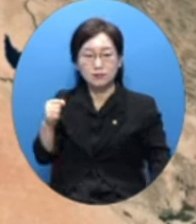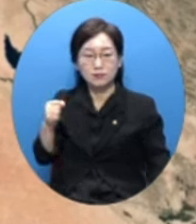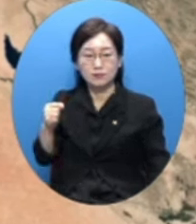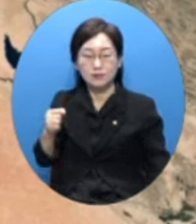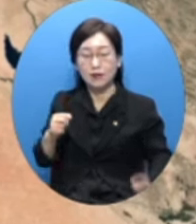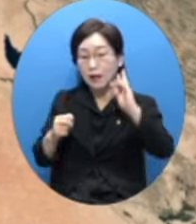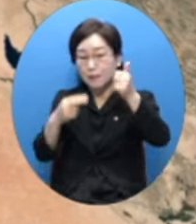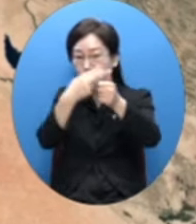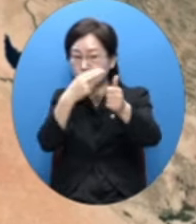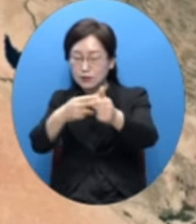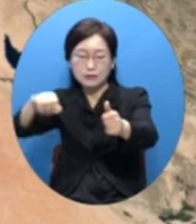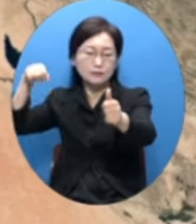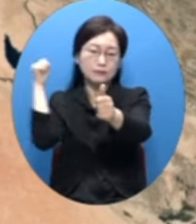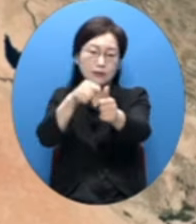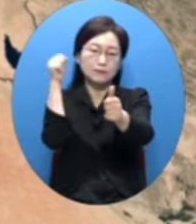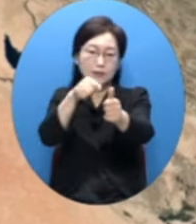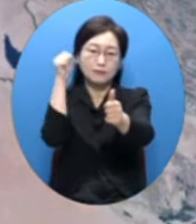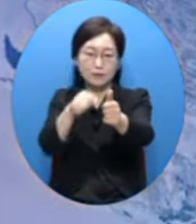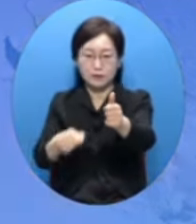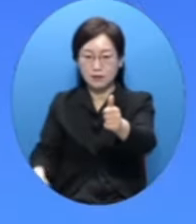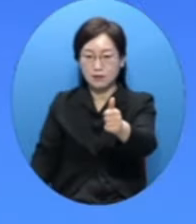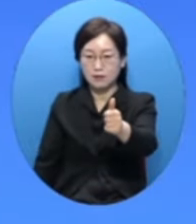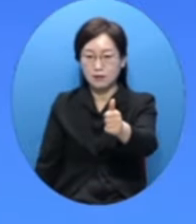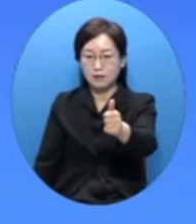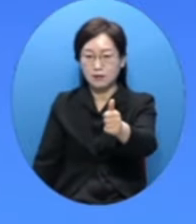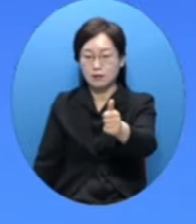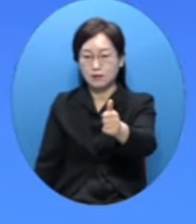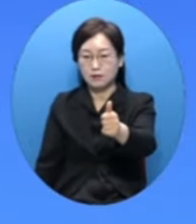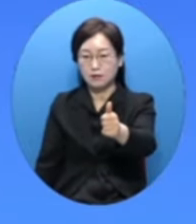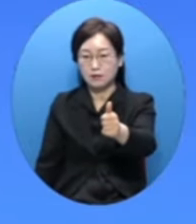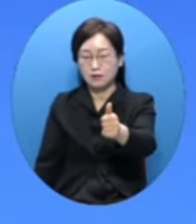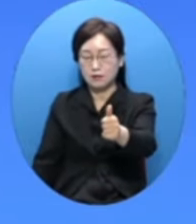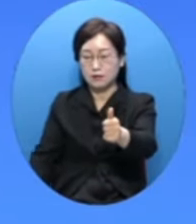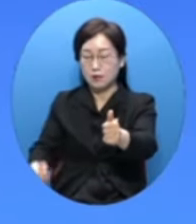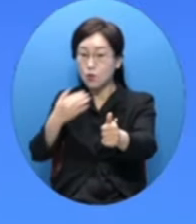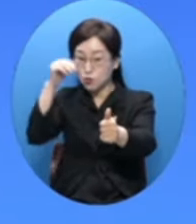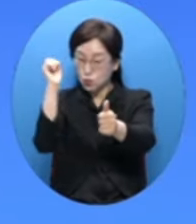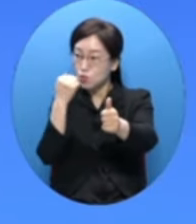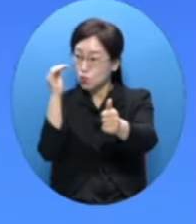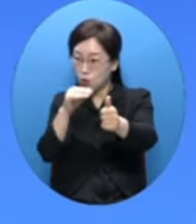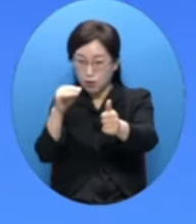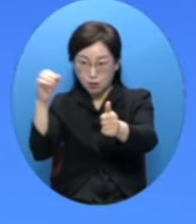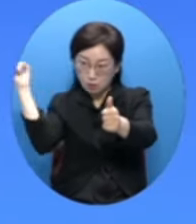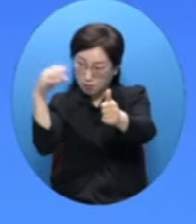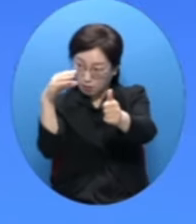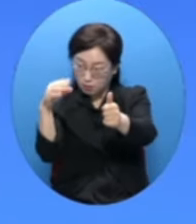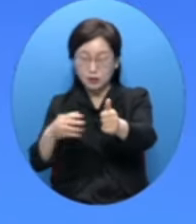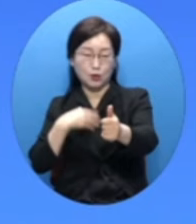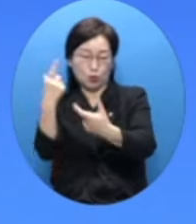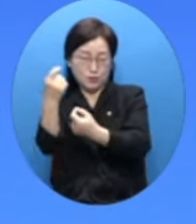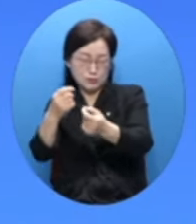사도 바울을 쳤습니다. 이성을 잃은 사람이 너도나도 돌을 던지자